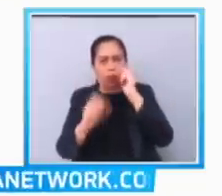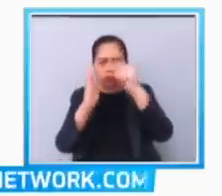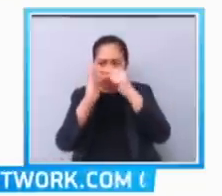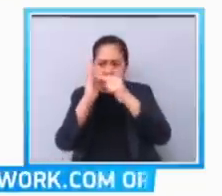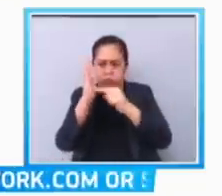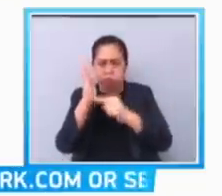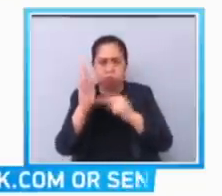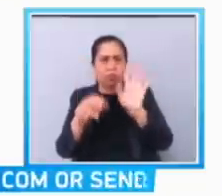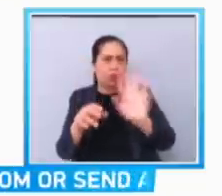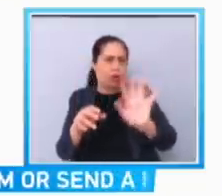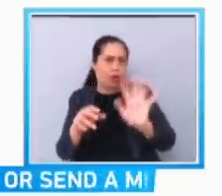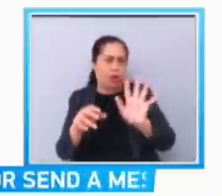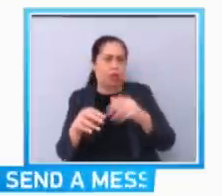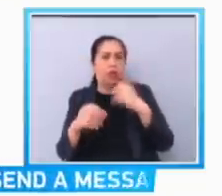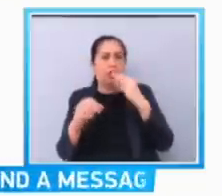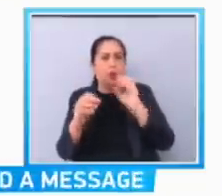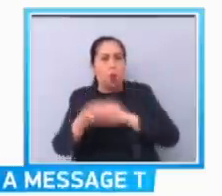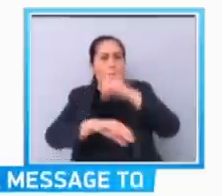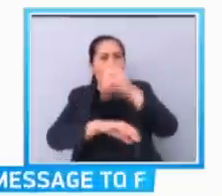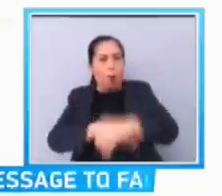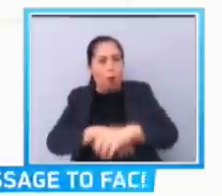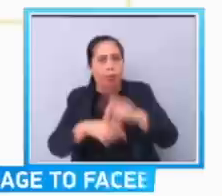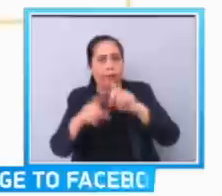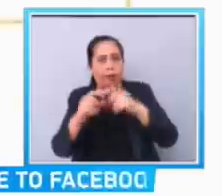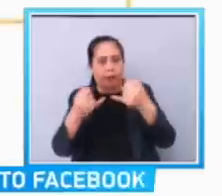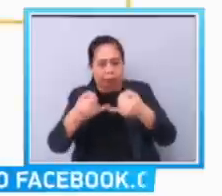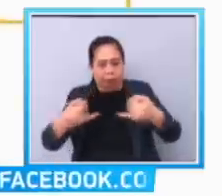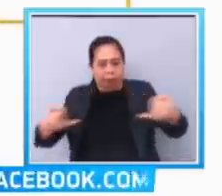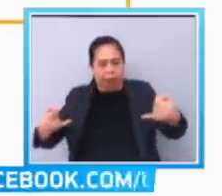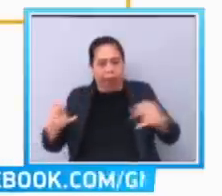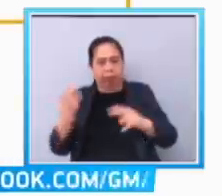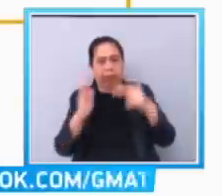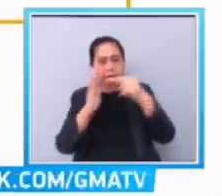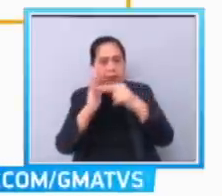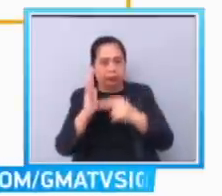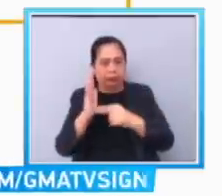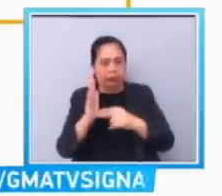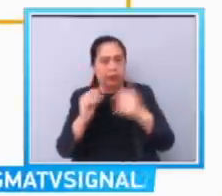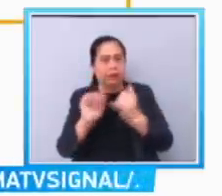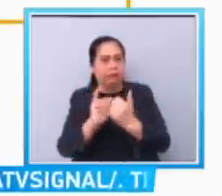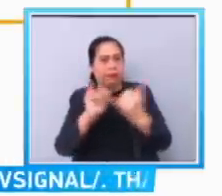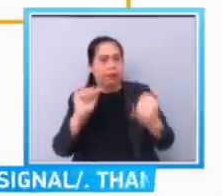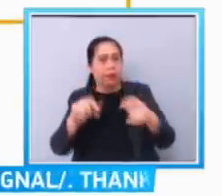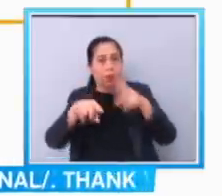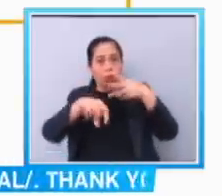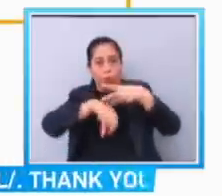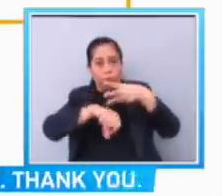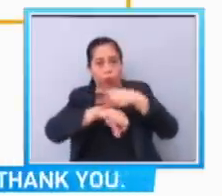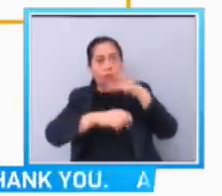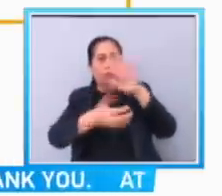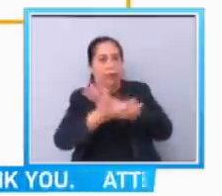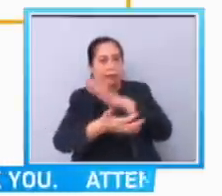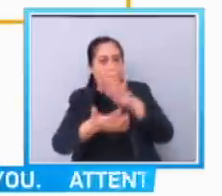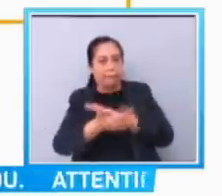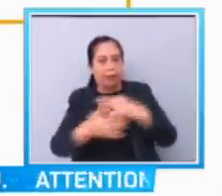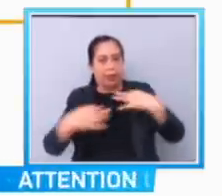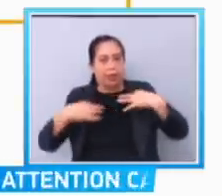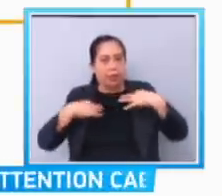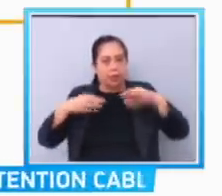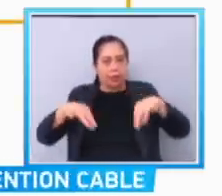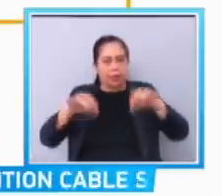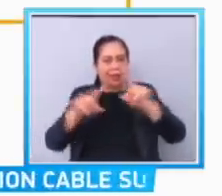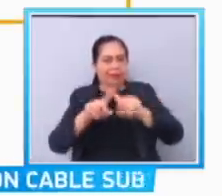Huwag i-overload ang extension cords. Ilayo ang kahoy, papel, tela at iba pang mga bagay na